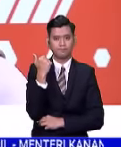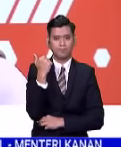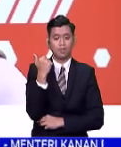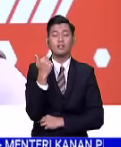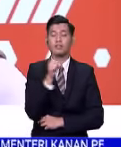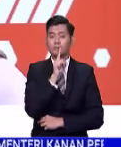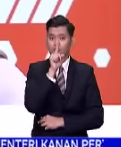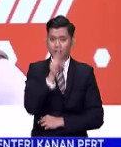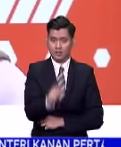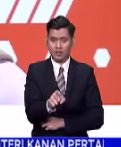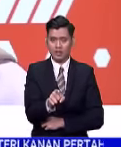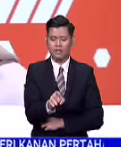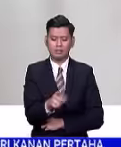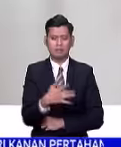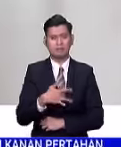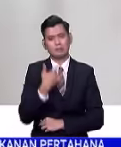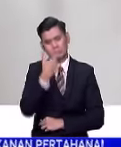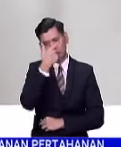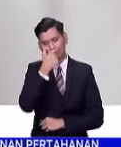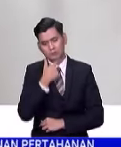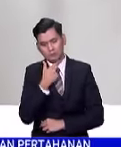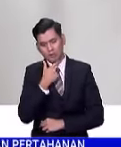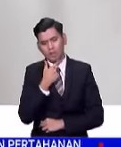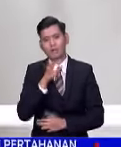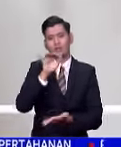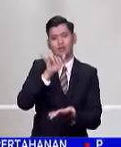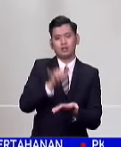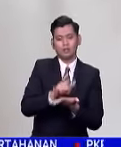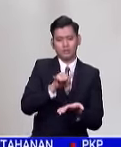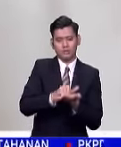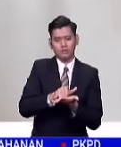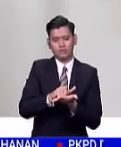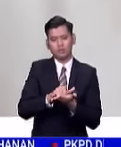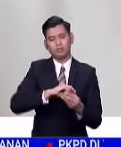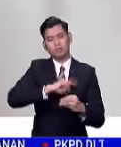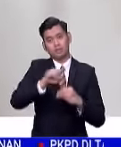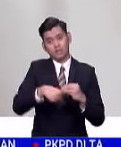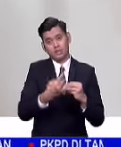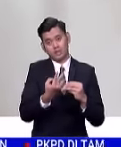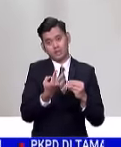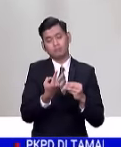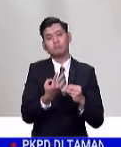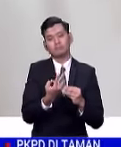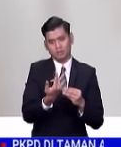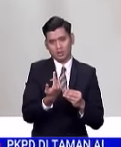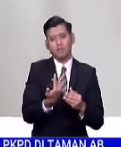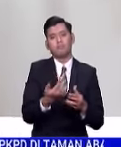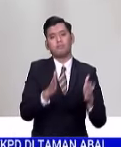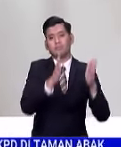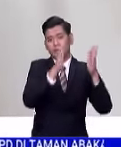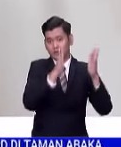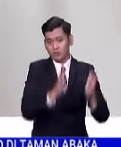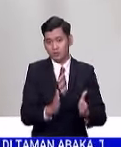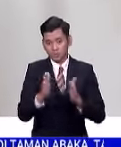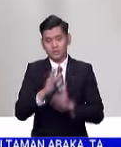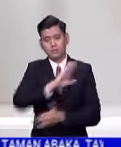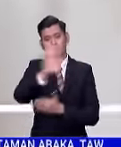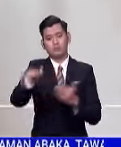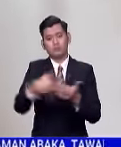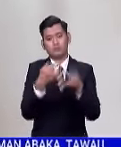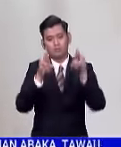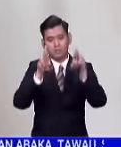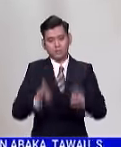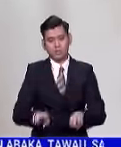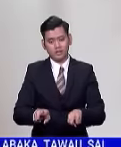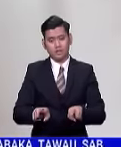ini sangat-sangat sedihlah. Ini ialah isu kemanusiaan yang kita semua rakyat Malaysia tak kira kaum perlu